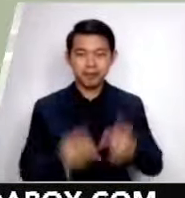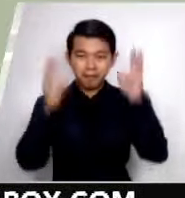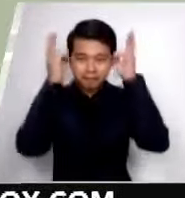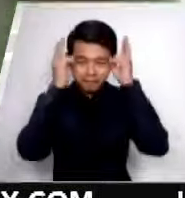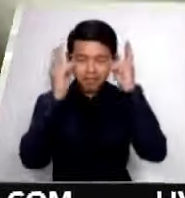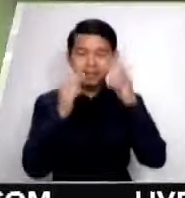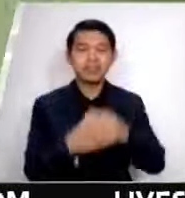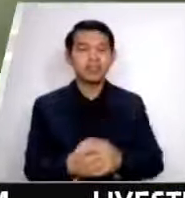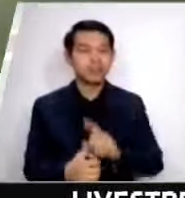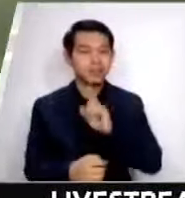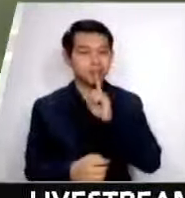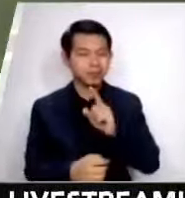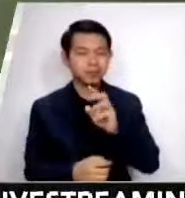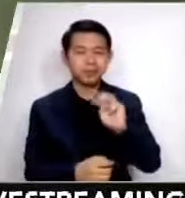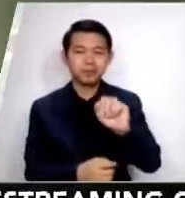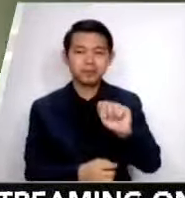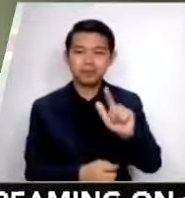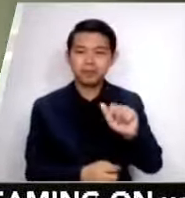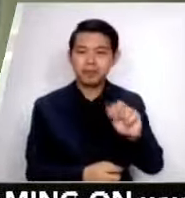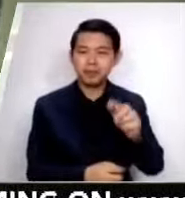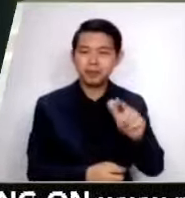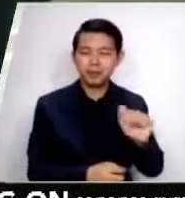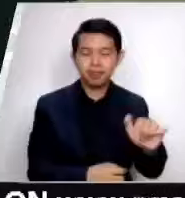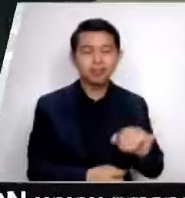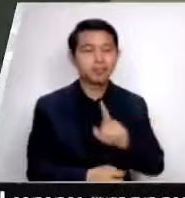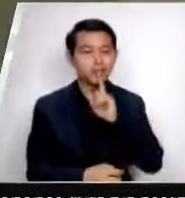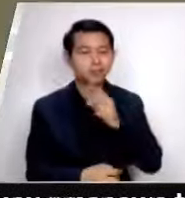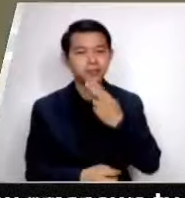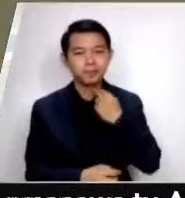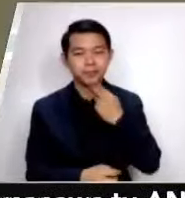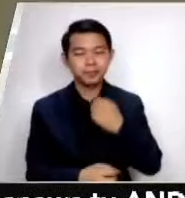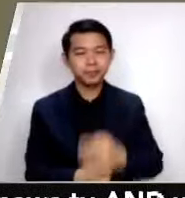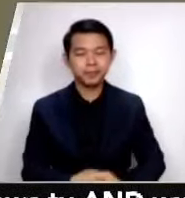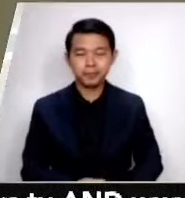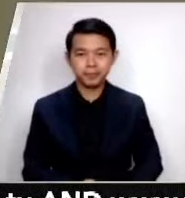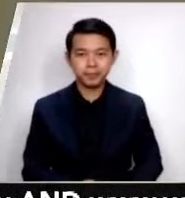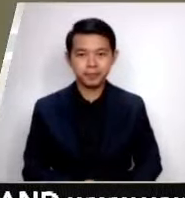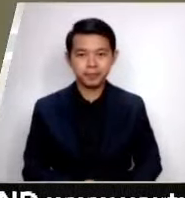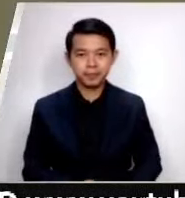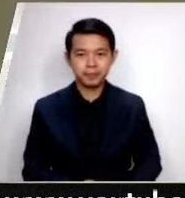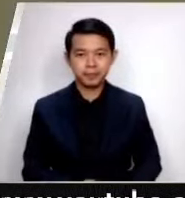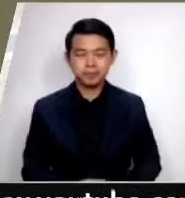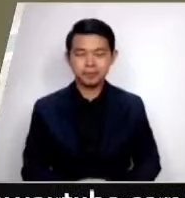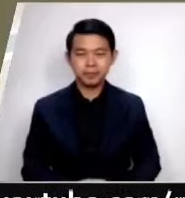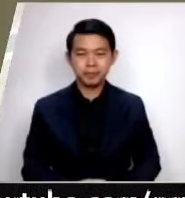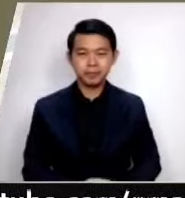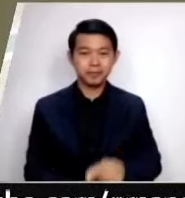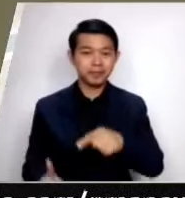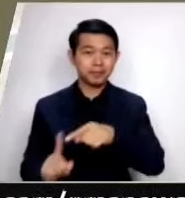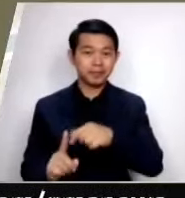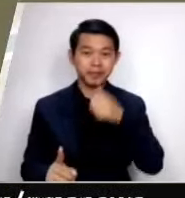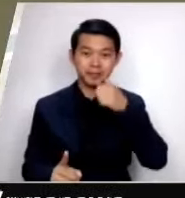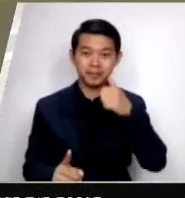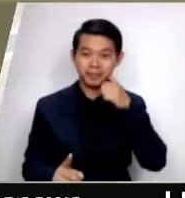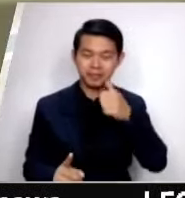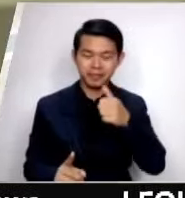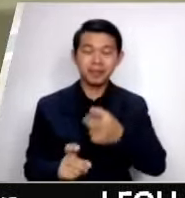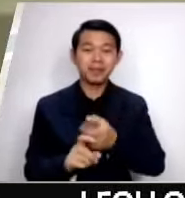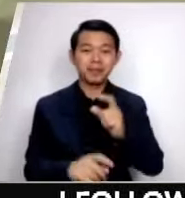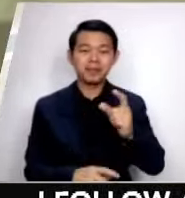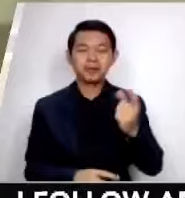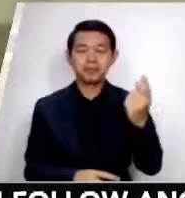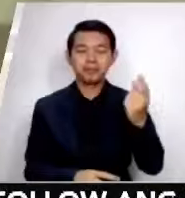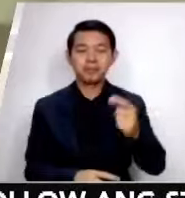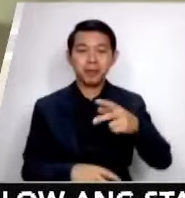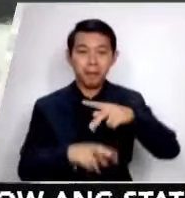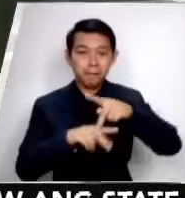kikay. Gulay couture extravaganza. Slay si baby girl mula Kalasyaw, Pangasinan. Kahit 1-year-old